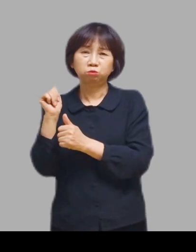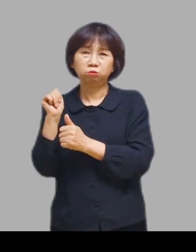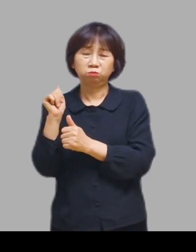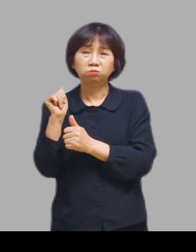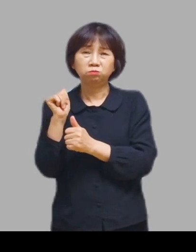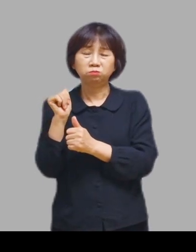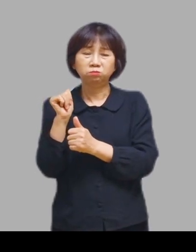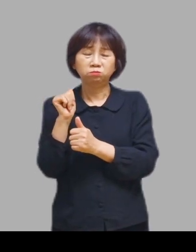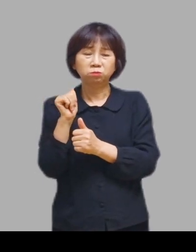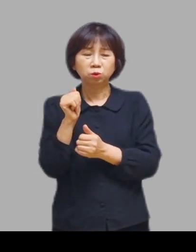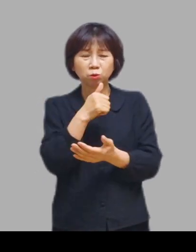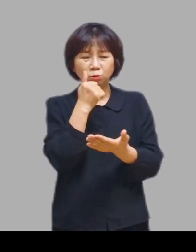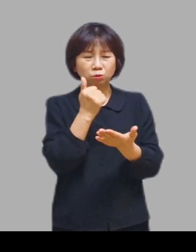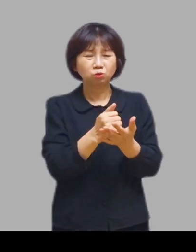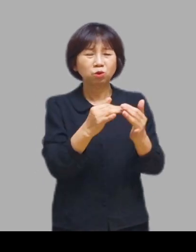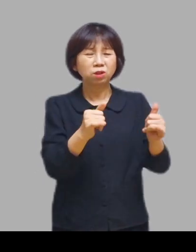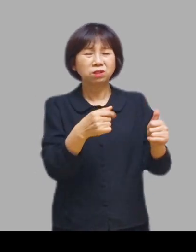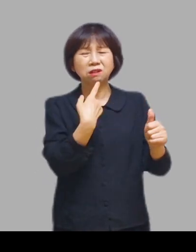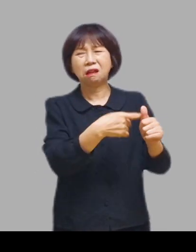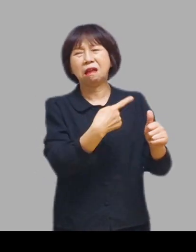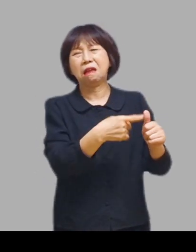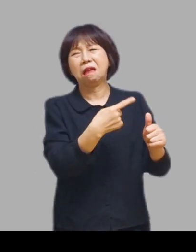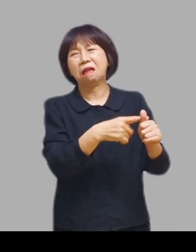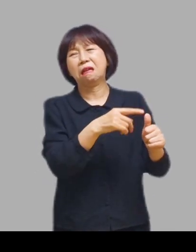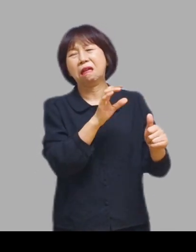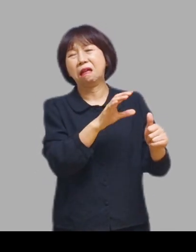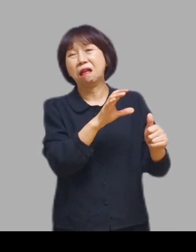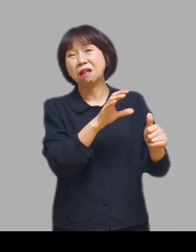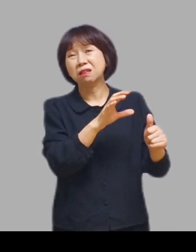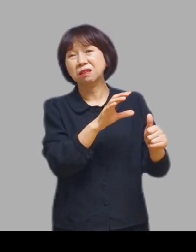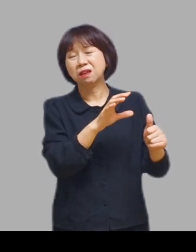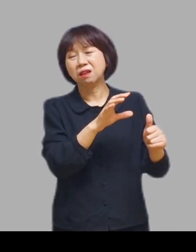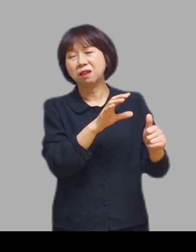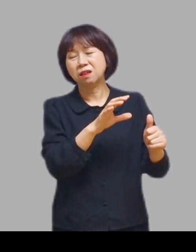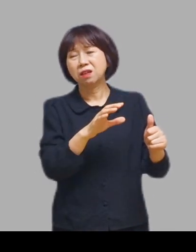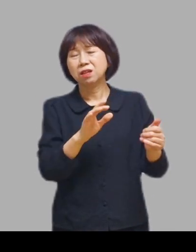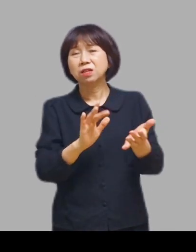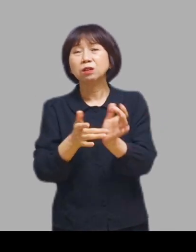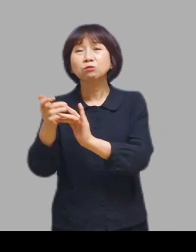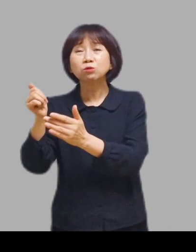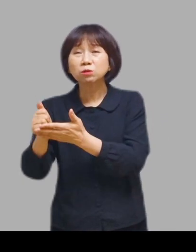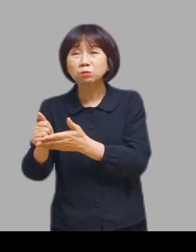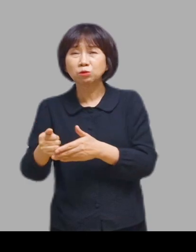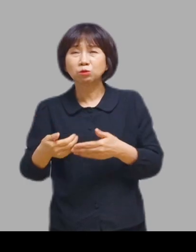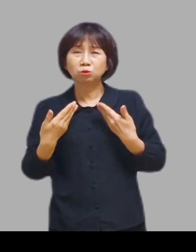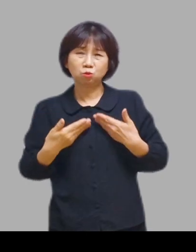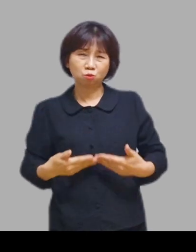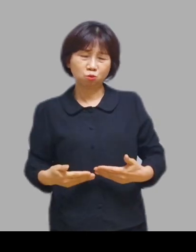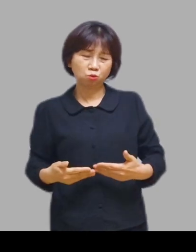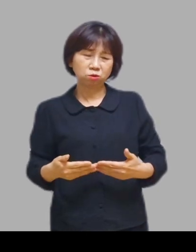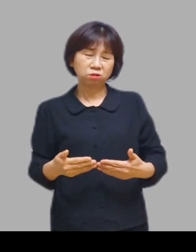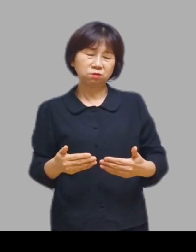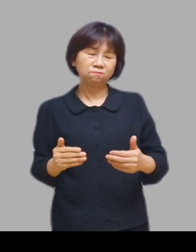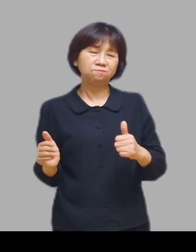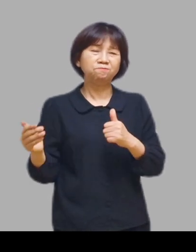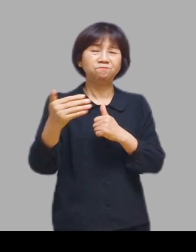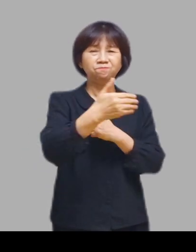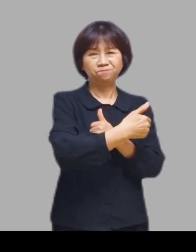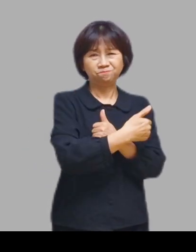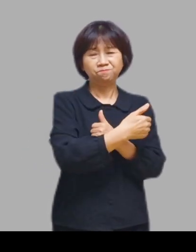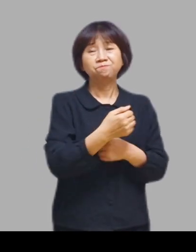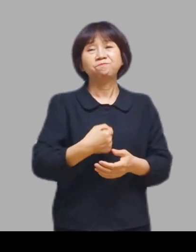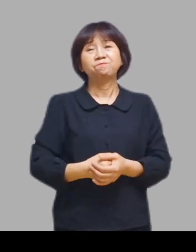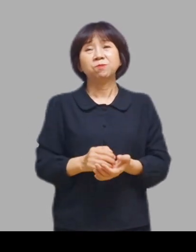죄인이라 손가락질 받던 사람들을 품어주시는 분인 줄 믿습니다. 예수님이